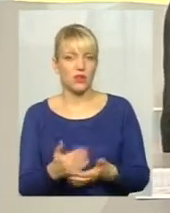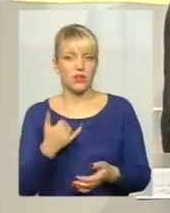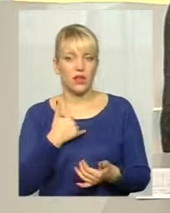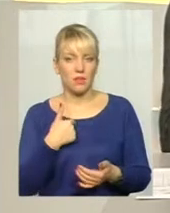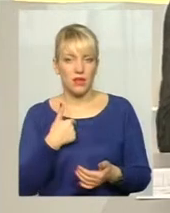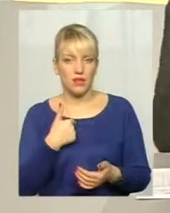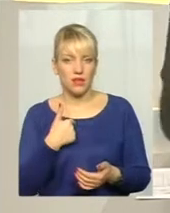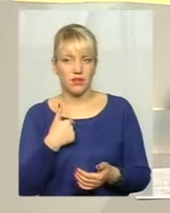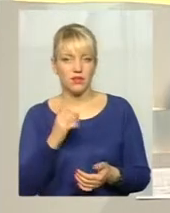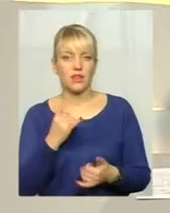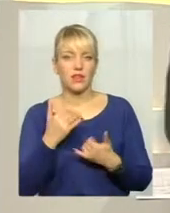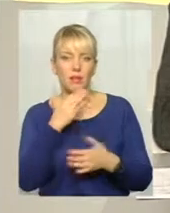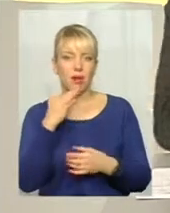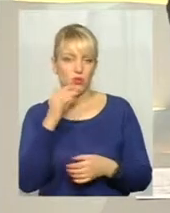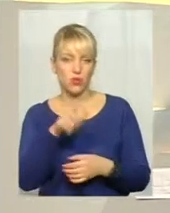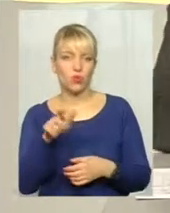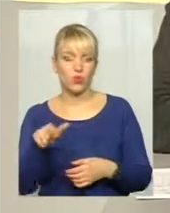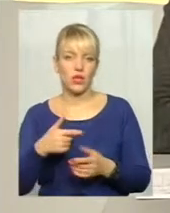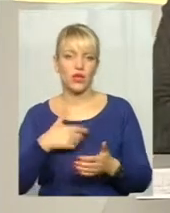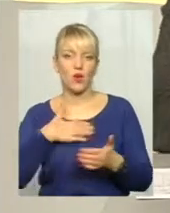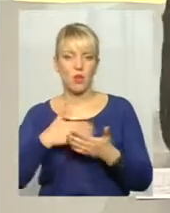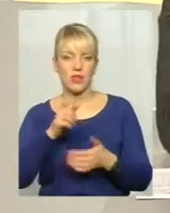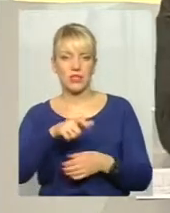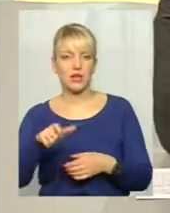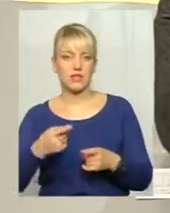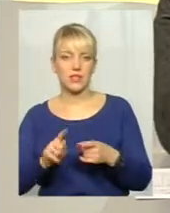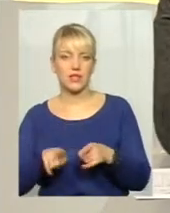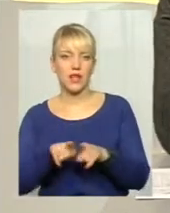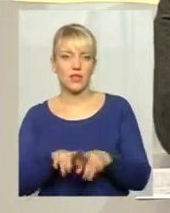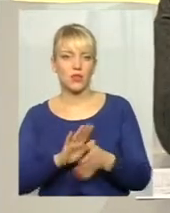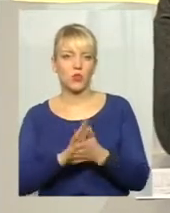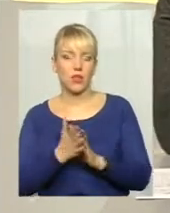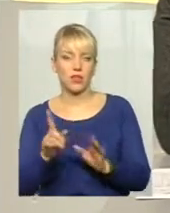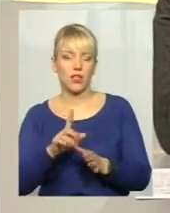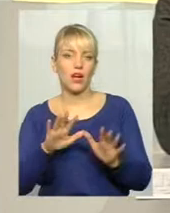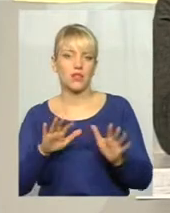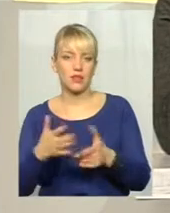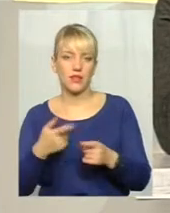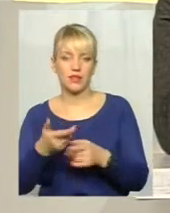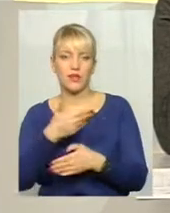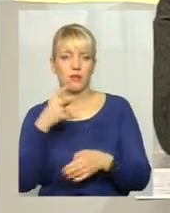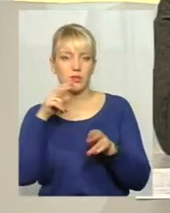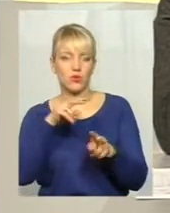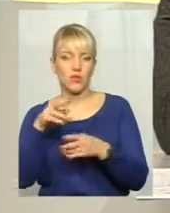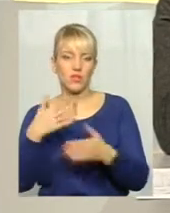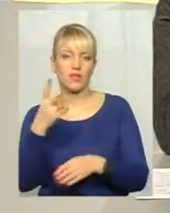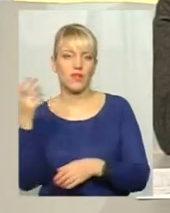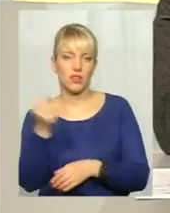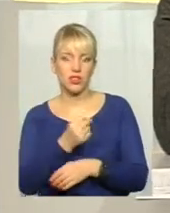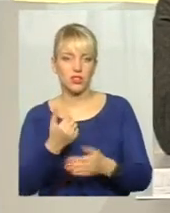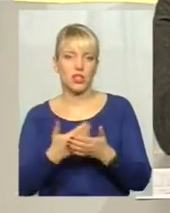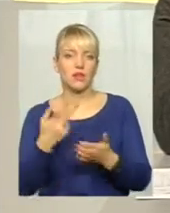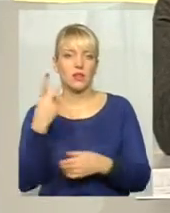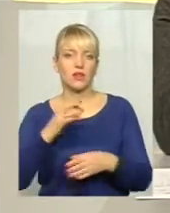людей, громадських активістів, зокрема, оця ситуація, яка сталася, І ми вже спостерігаємо вже тижні два, мабуть, так, між